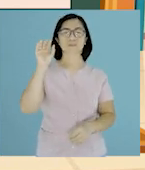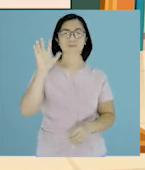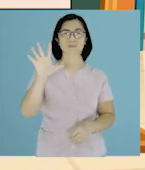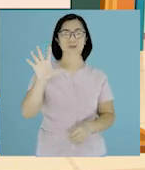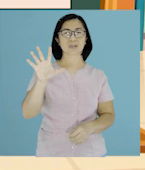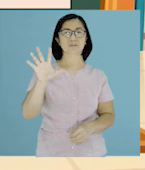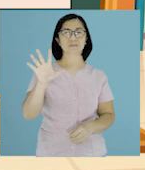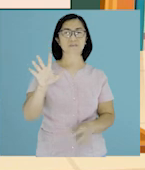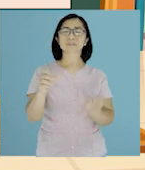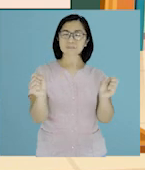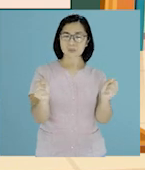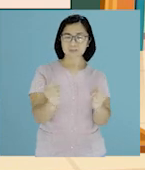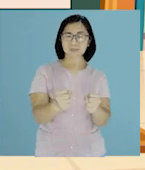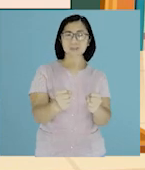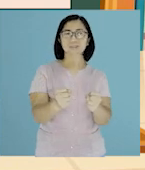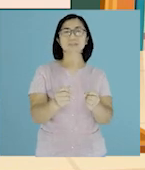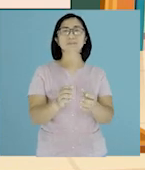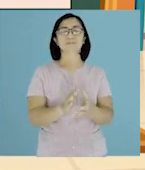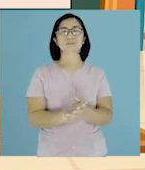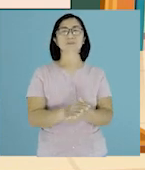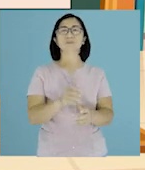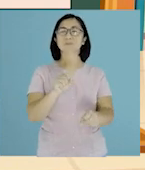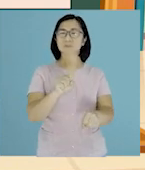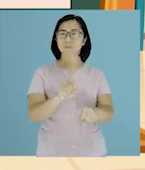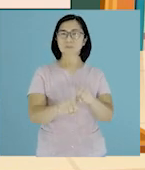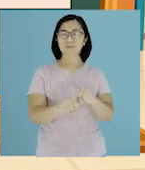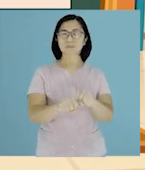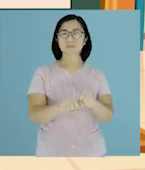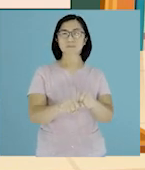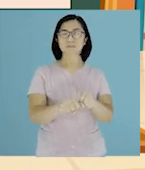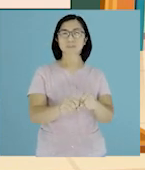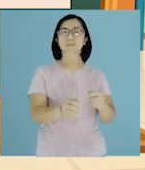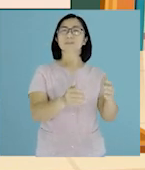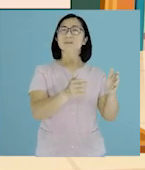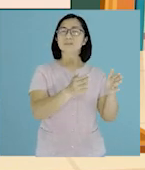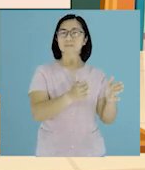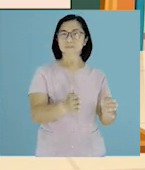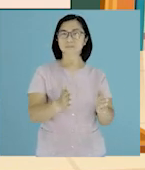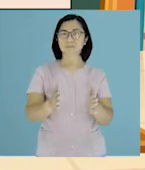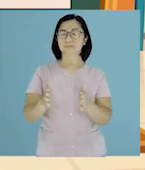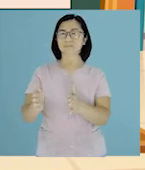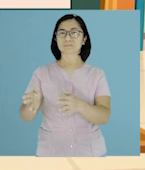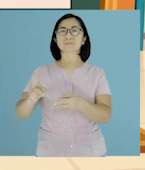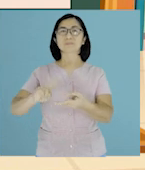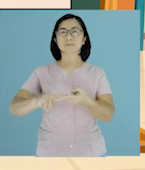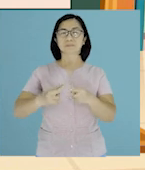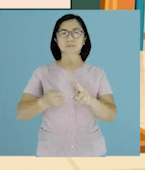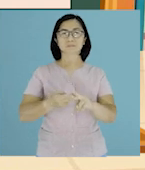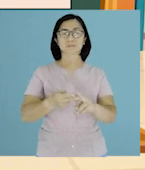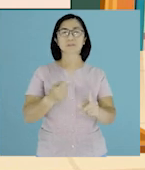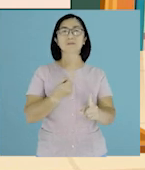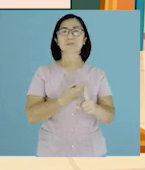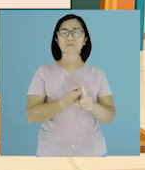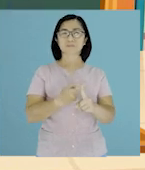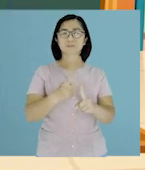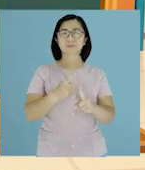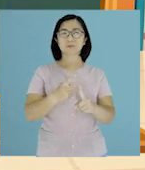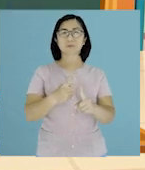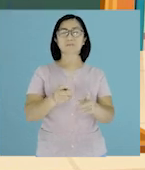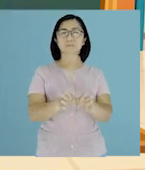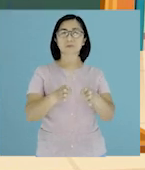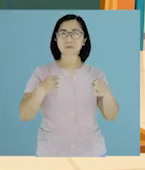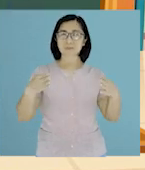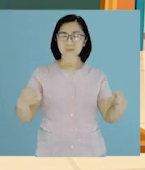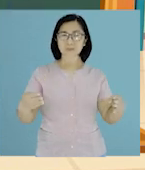Mahusay! 5 ang pinakamaliit. Kaya, kung aayusin natin ang mga numero mula